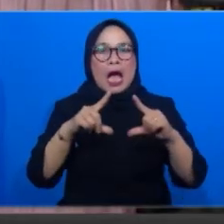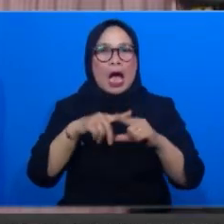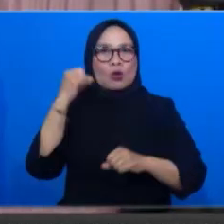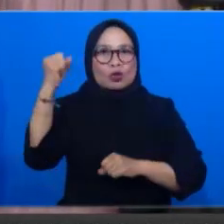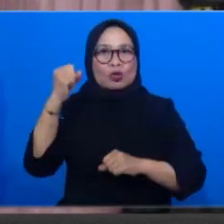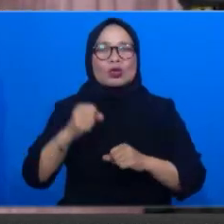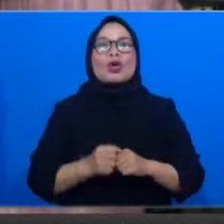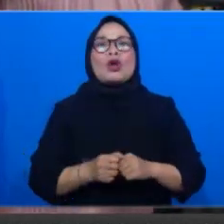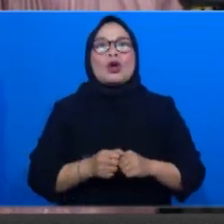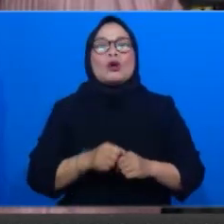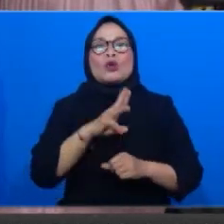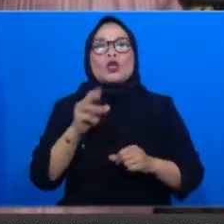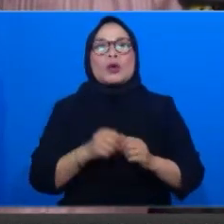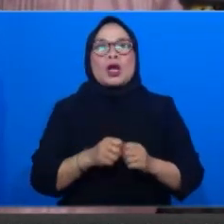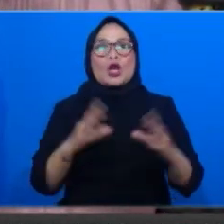pemutusan hubungan kerja mencapai